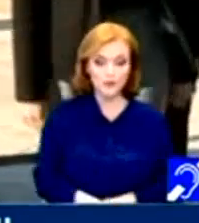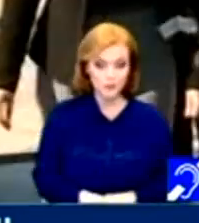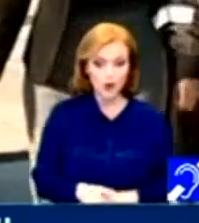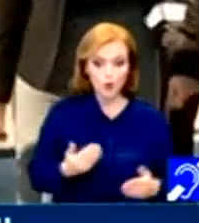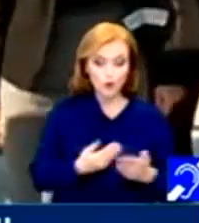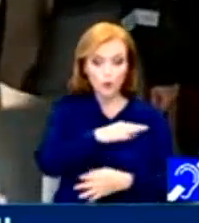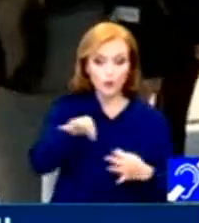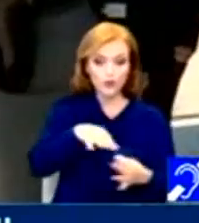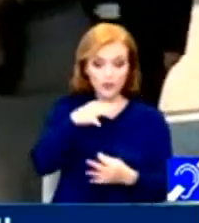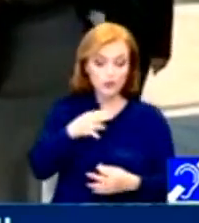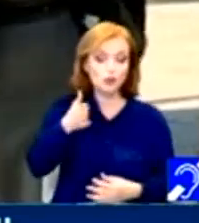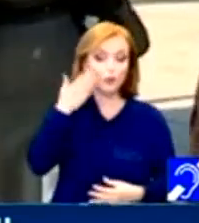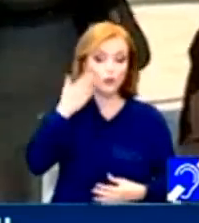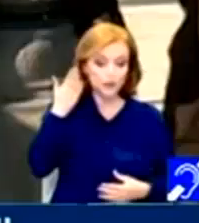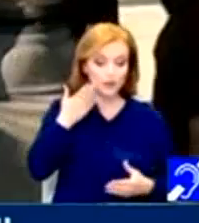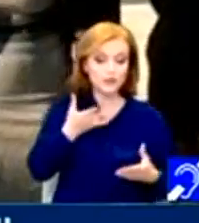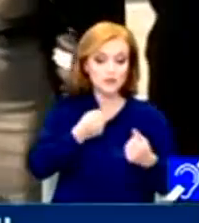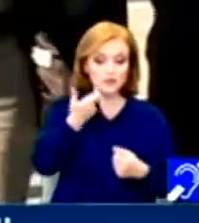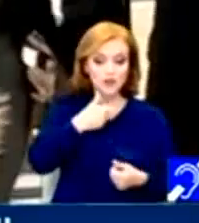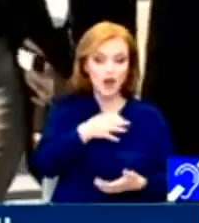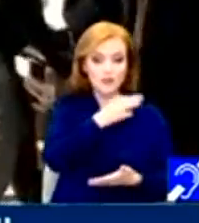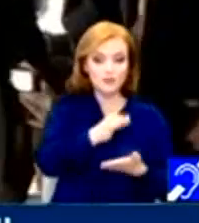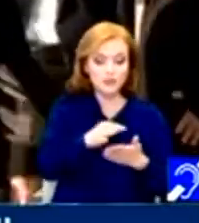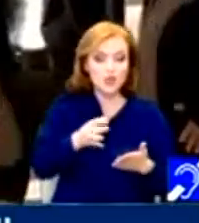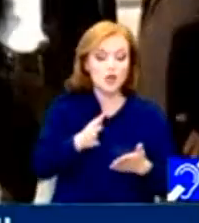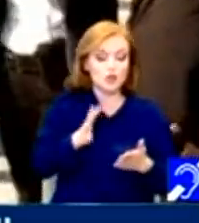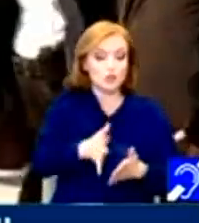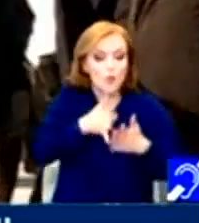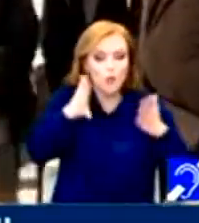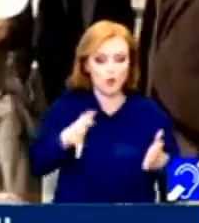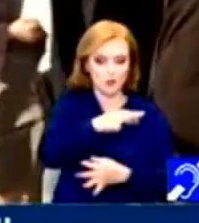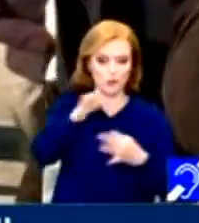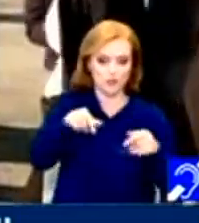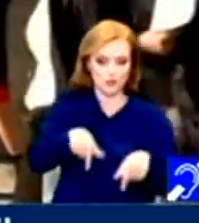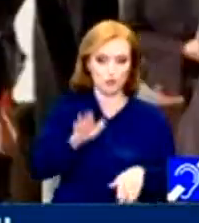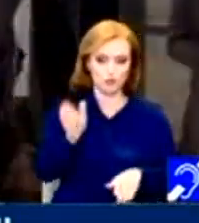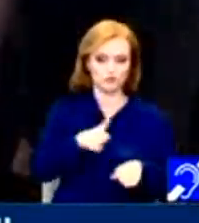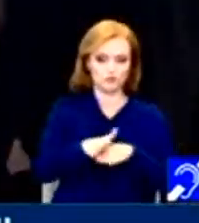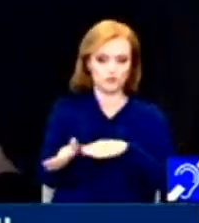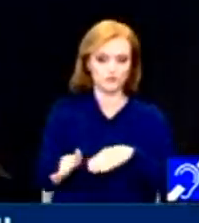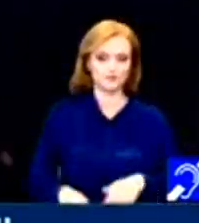în care România s-a angajat să implementeze și mai multe proiecte în Republica Moldova.